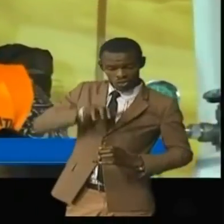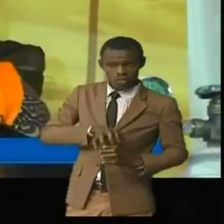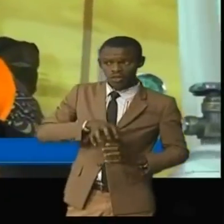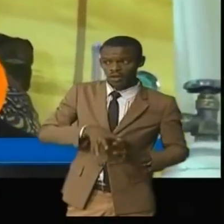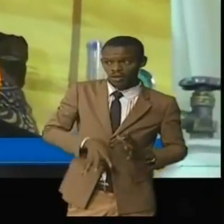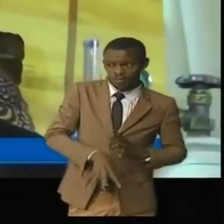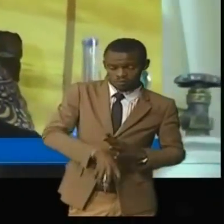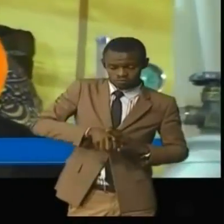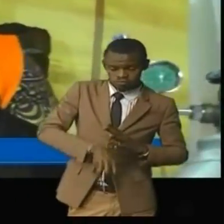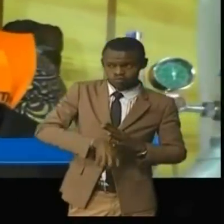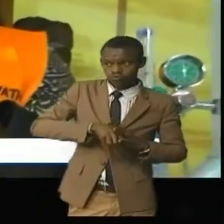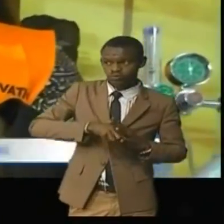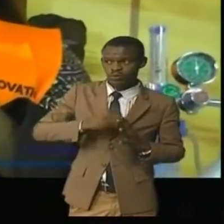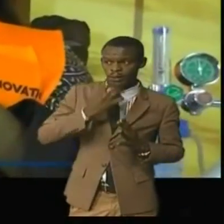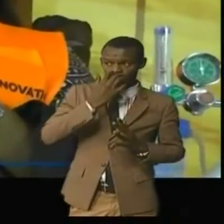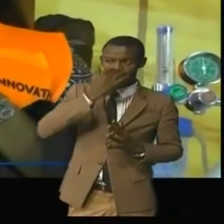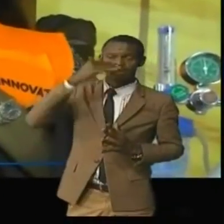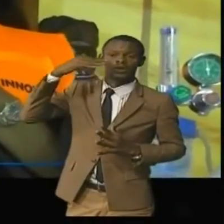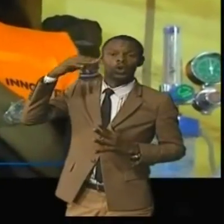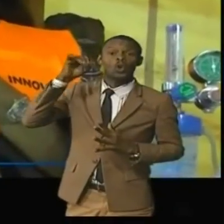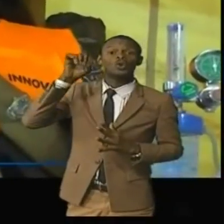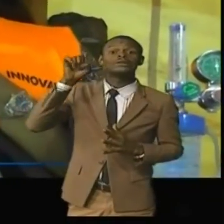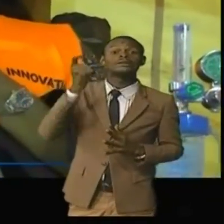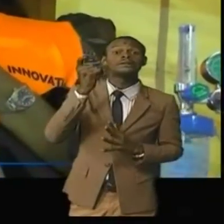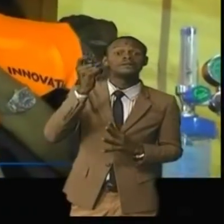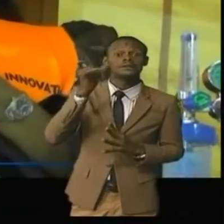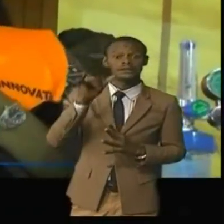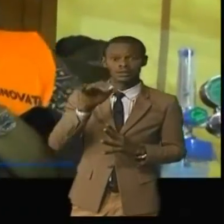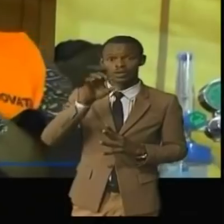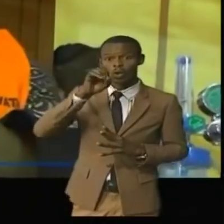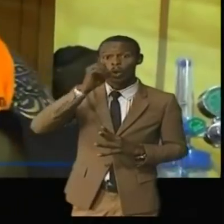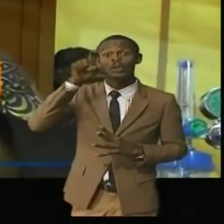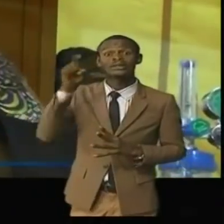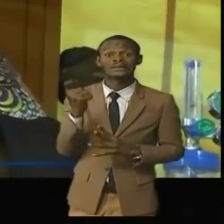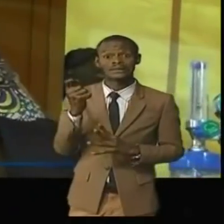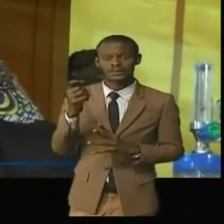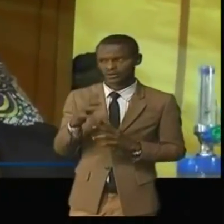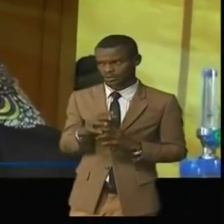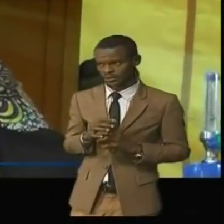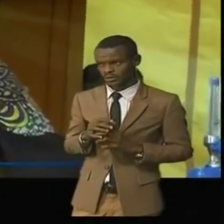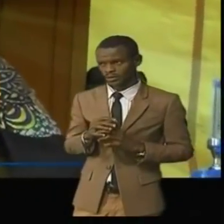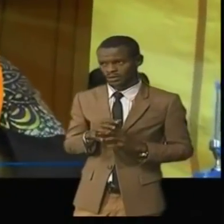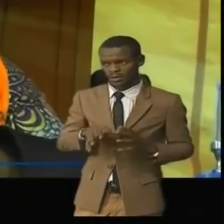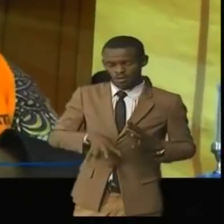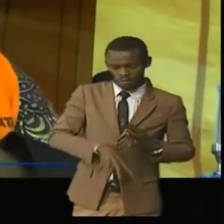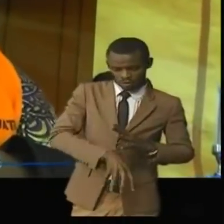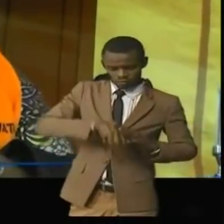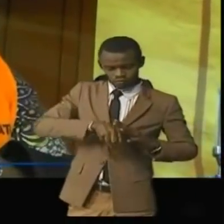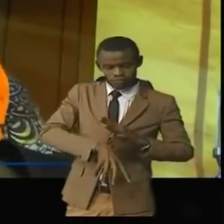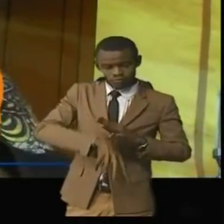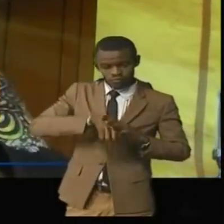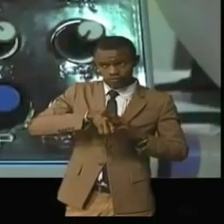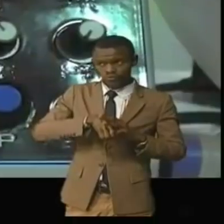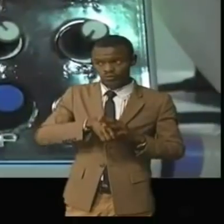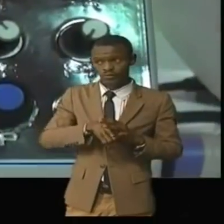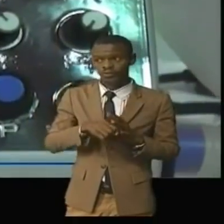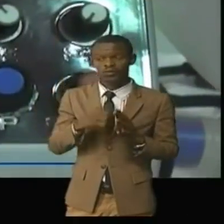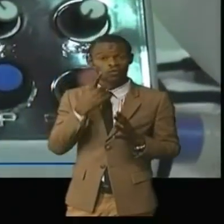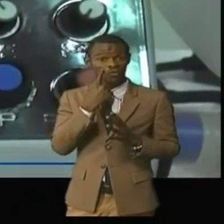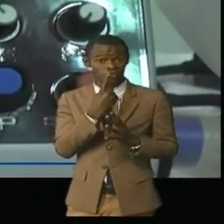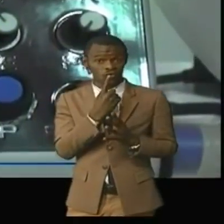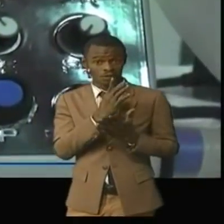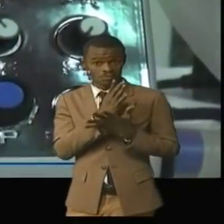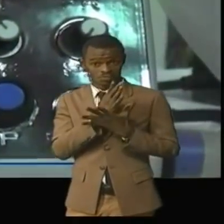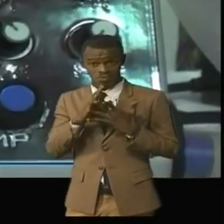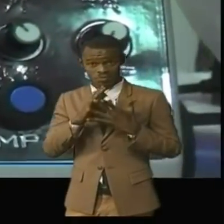de la partie intelligence artificielle. Alors, sur cette partie, vous allez voir, nous avons un